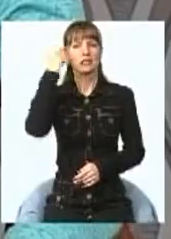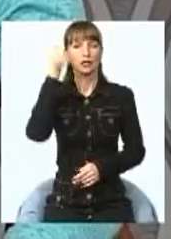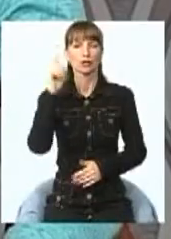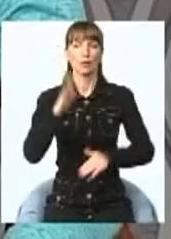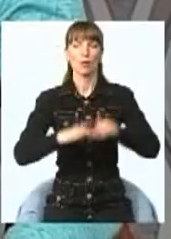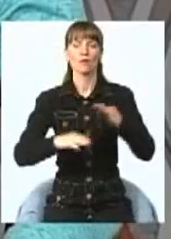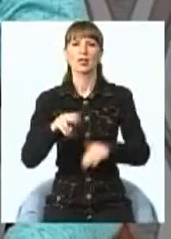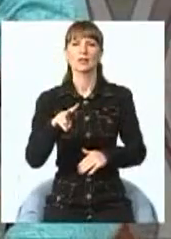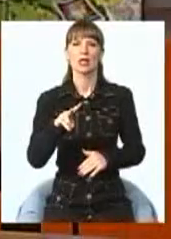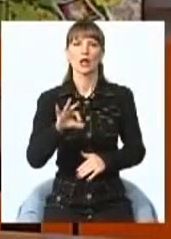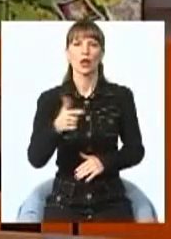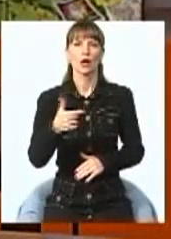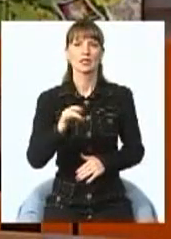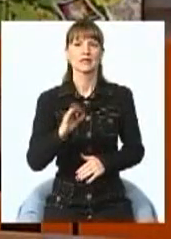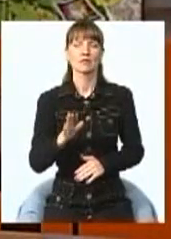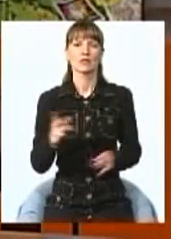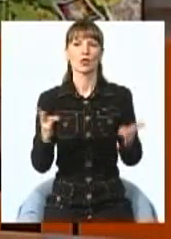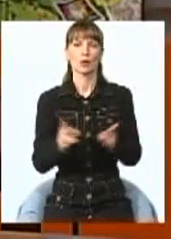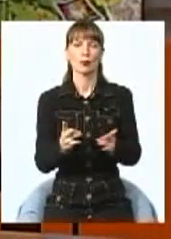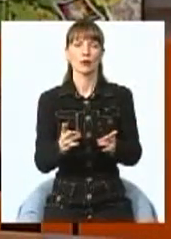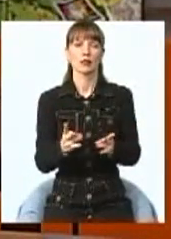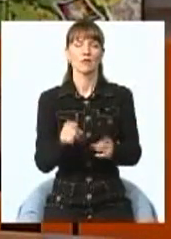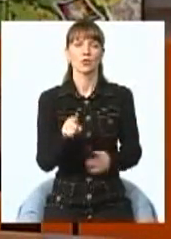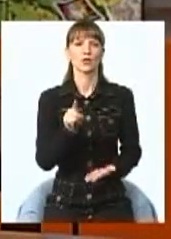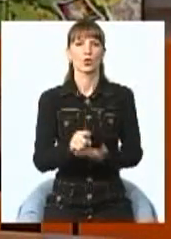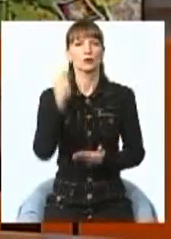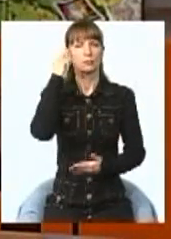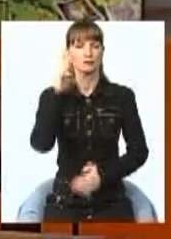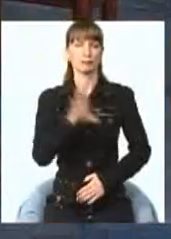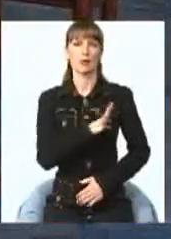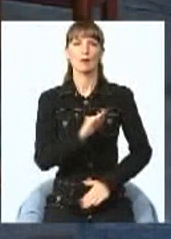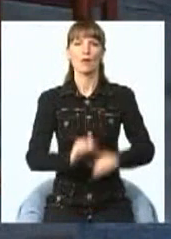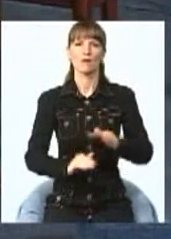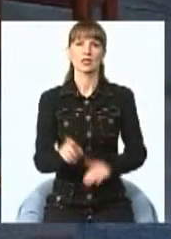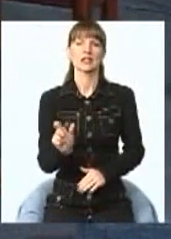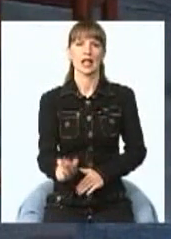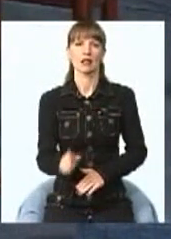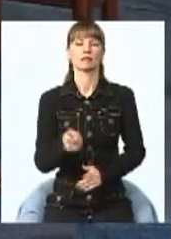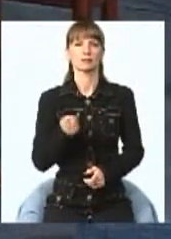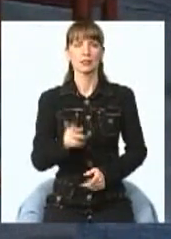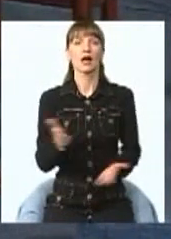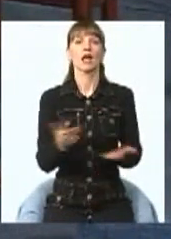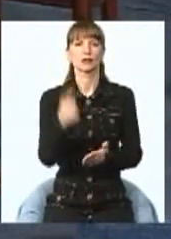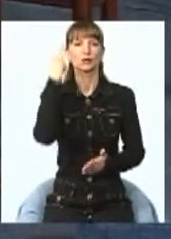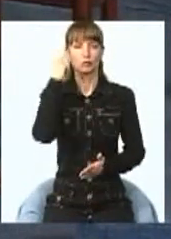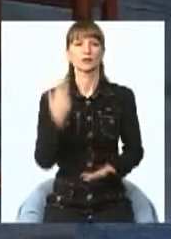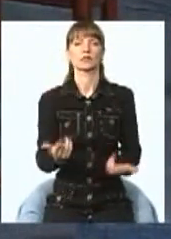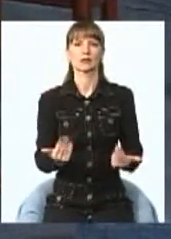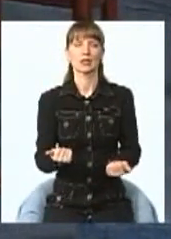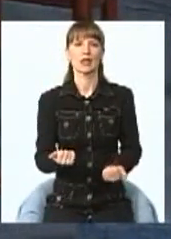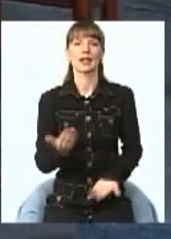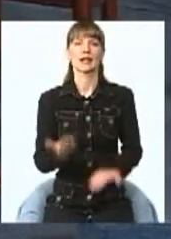професія логістів необхідна, також логіст мусить бути професіоналом. Як ти гадаєш, це дійсно? Так.